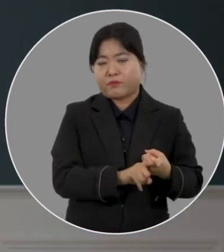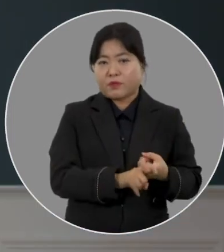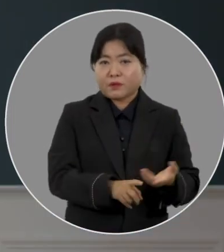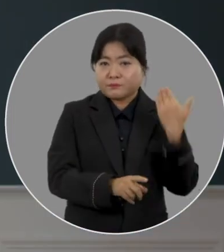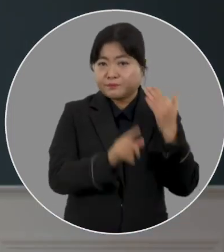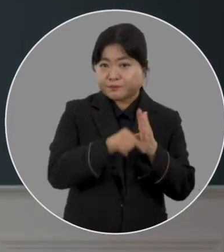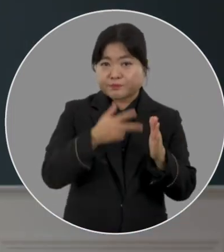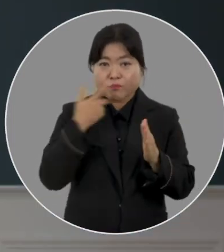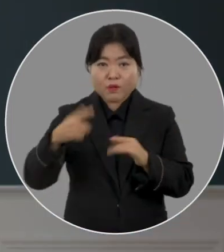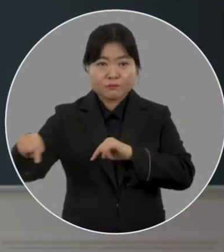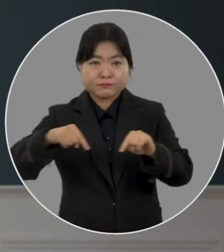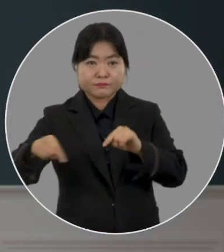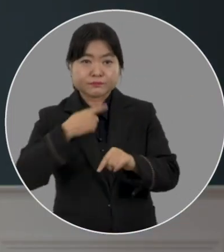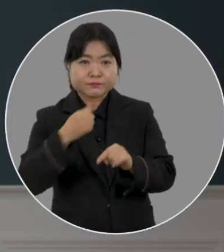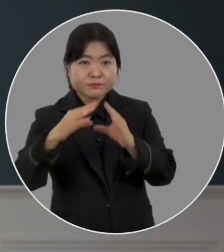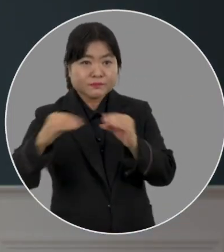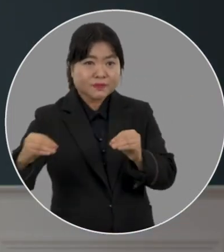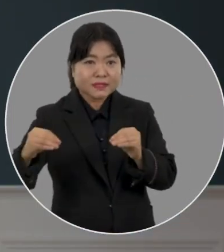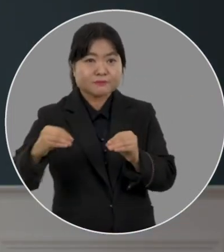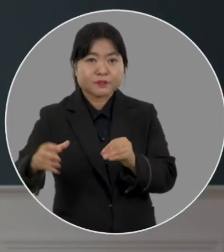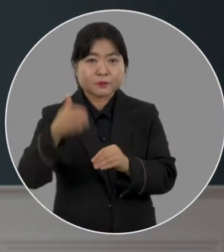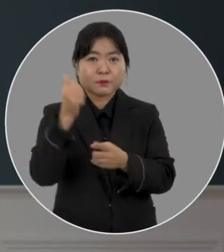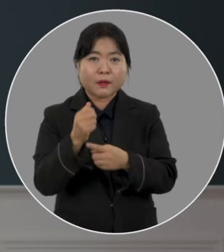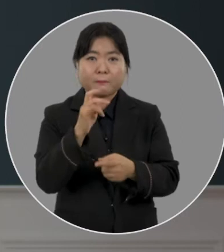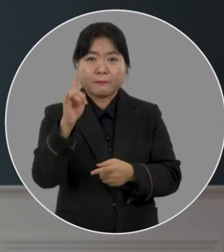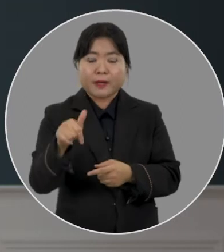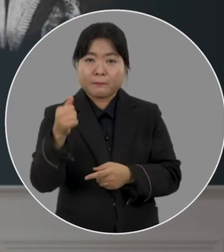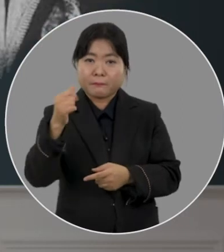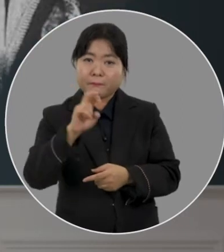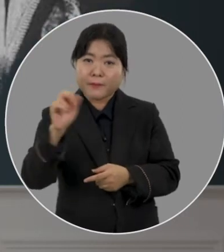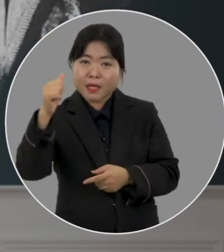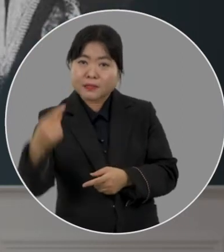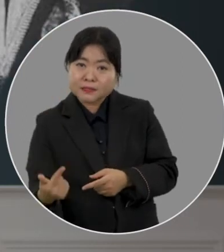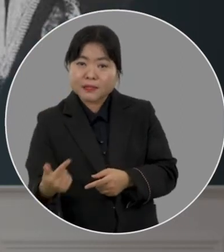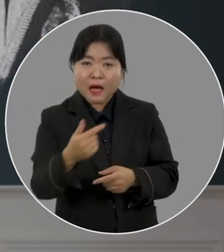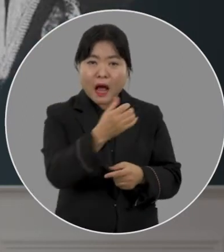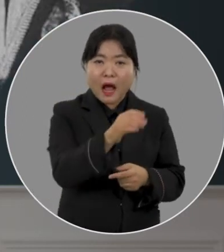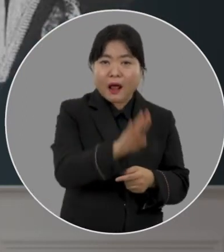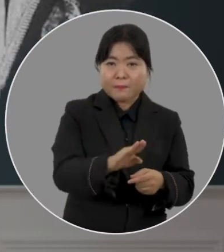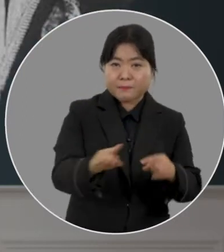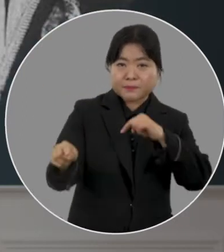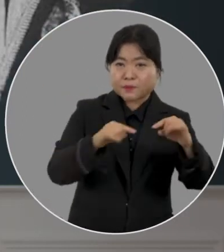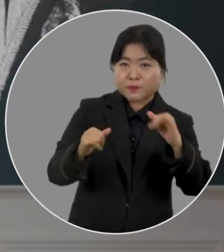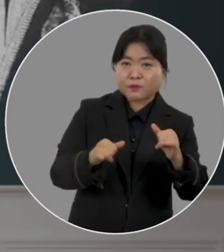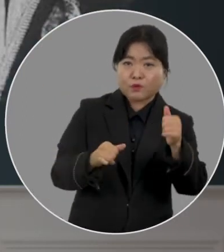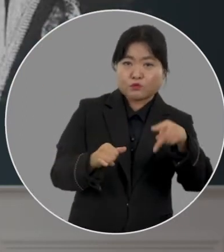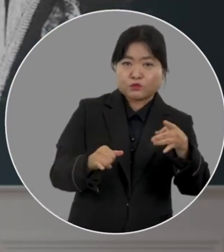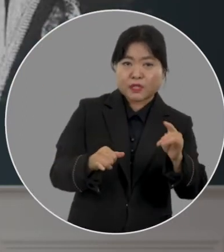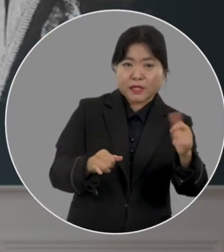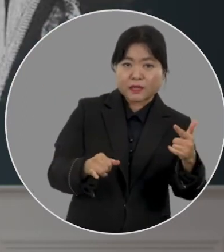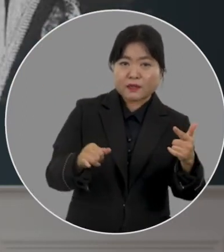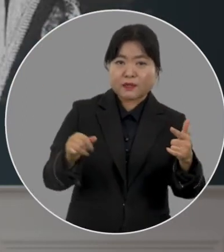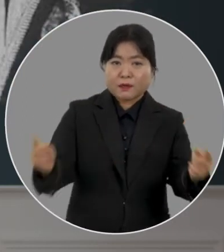당시 영국이 지배하고 있던 이집트 총독 맥마흔이 아랍 제국의 지도자였던 후세인 맥마흔과